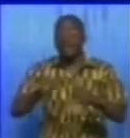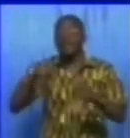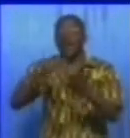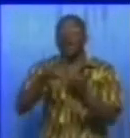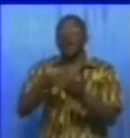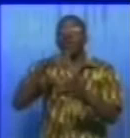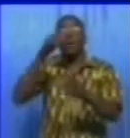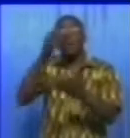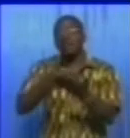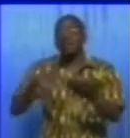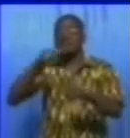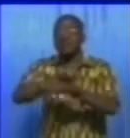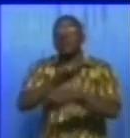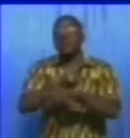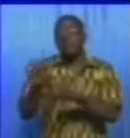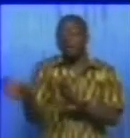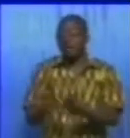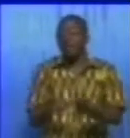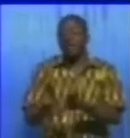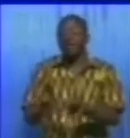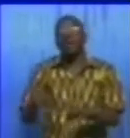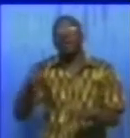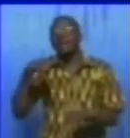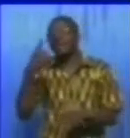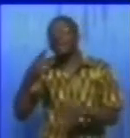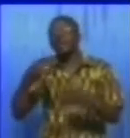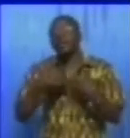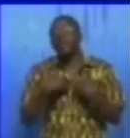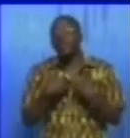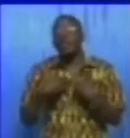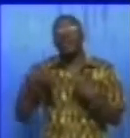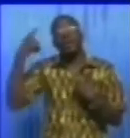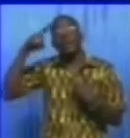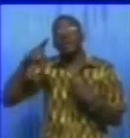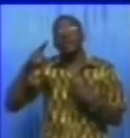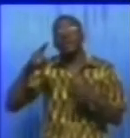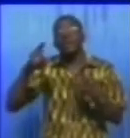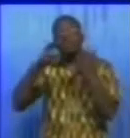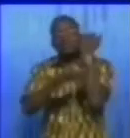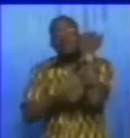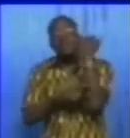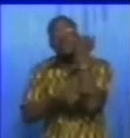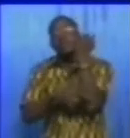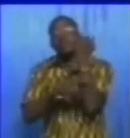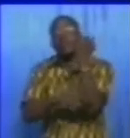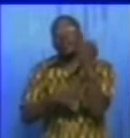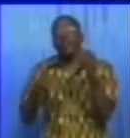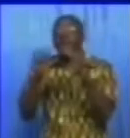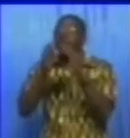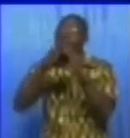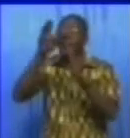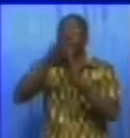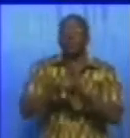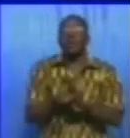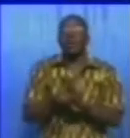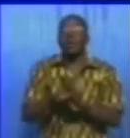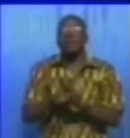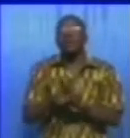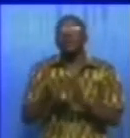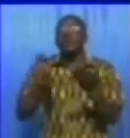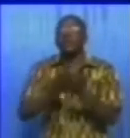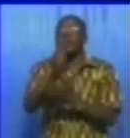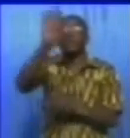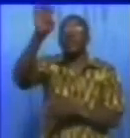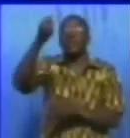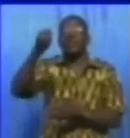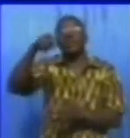quelques travaux à réaliser par-ci, par-là, y compris le stade régional et également l'université de